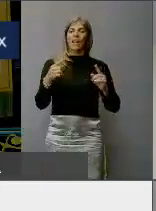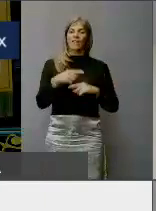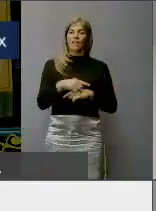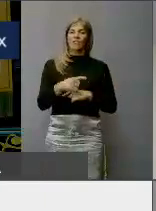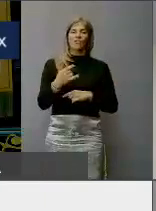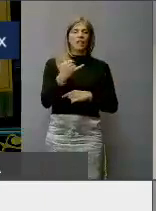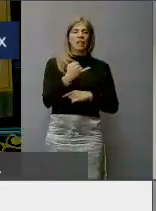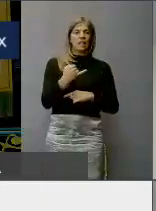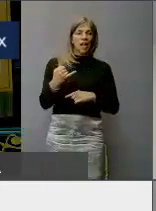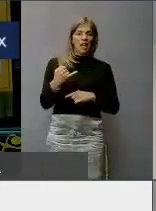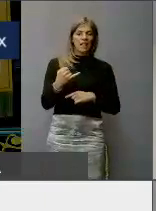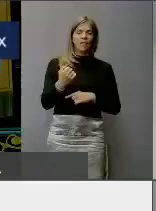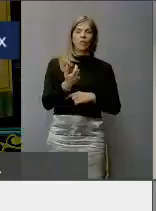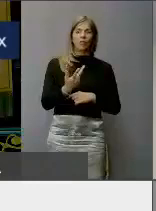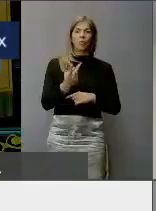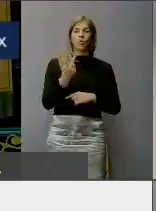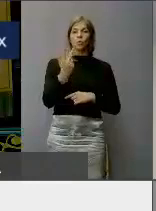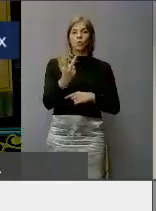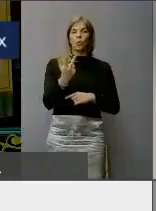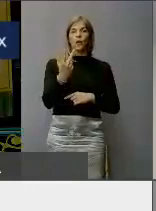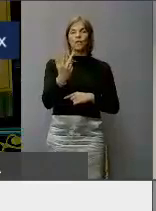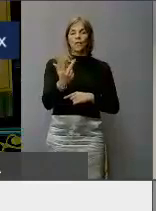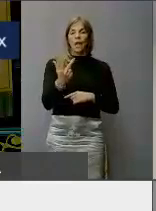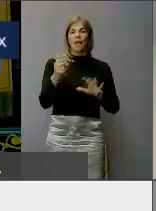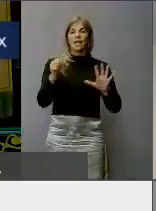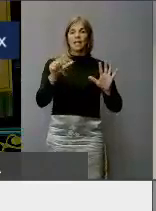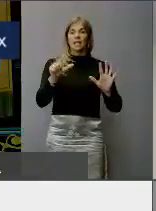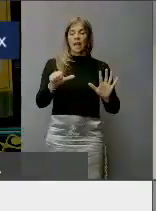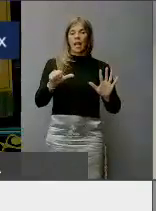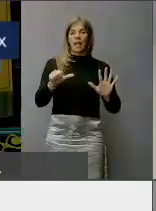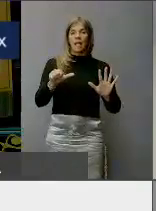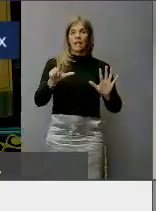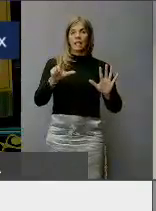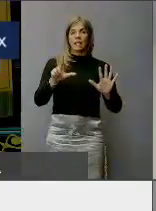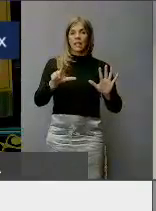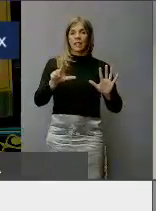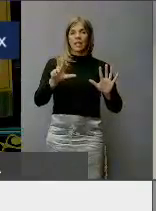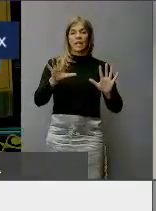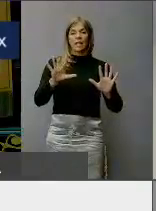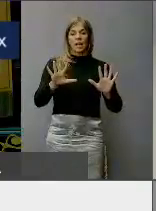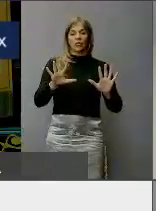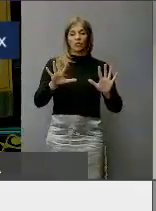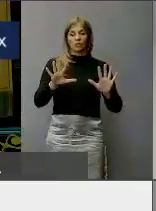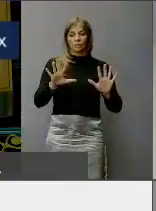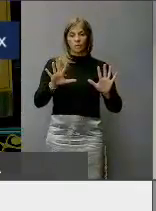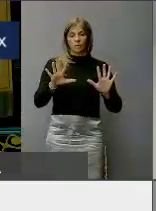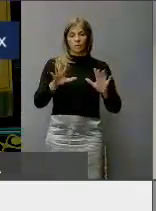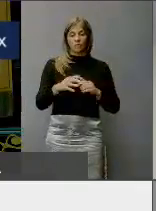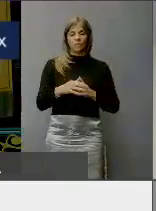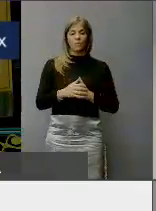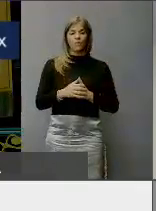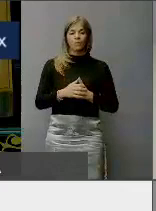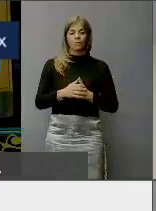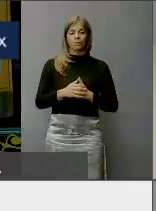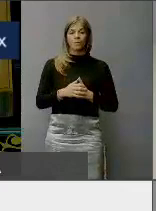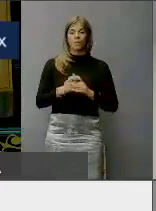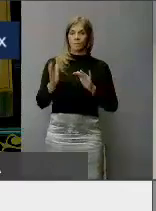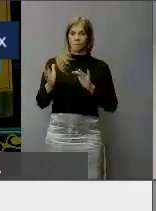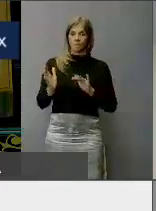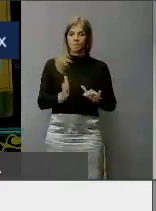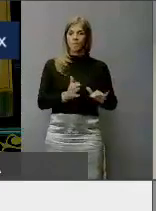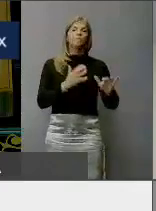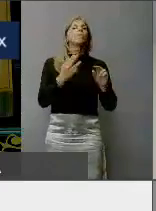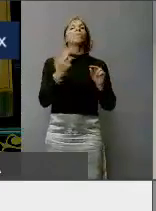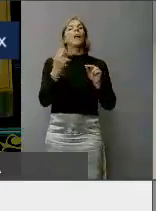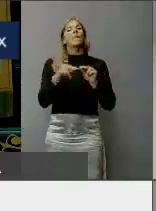negativo numeri 2 3 6 7 e 10 possiamo passare agli emendamenti